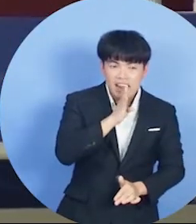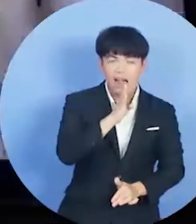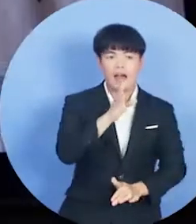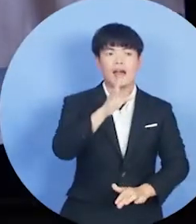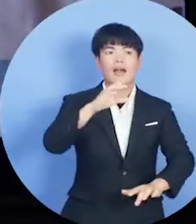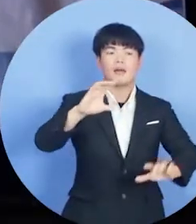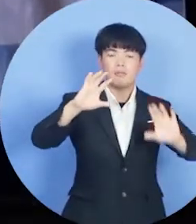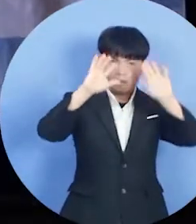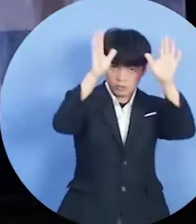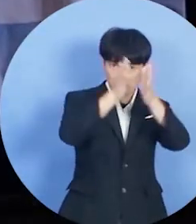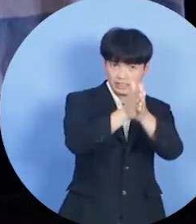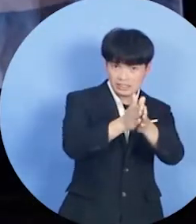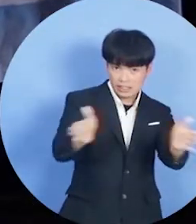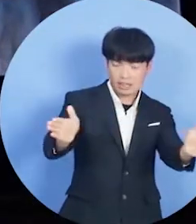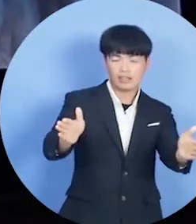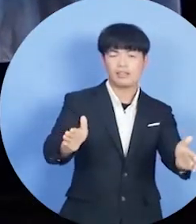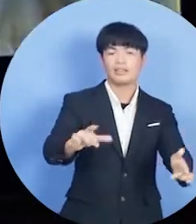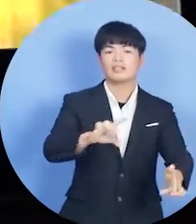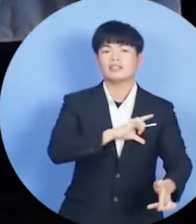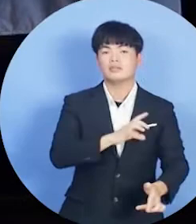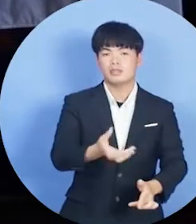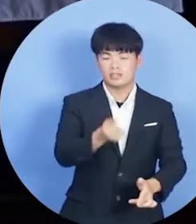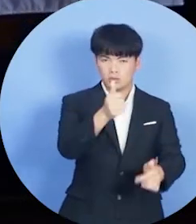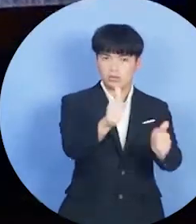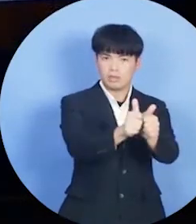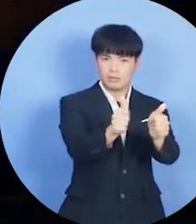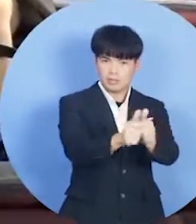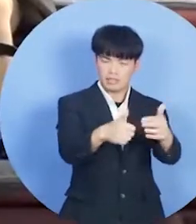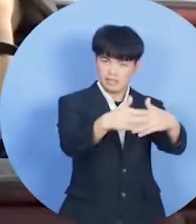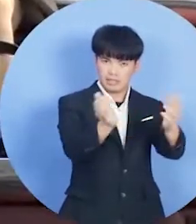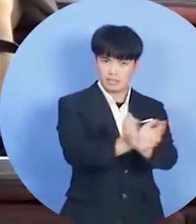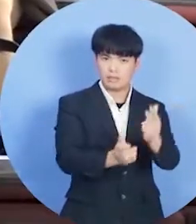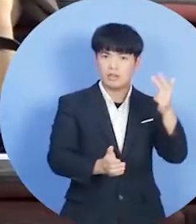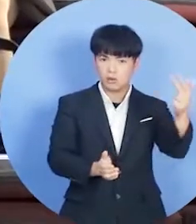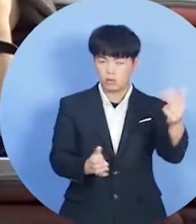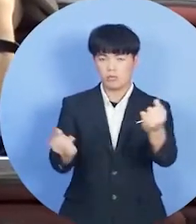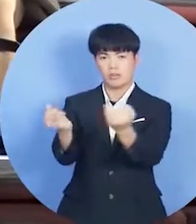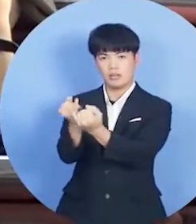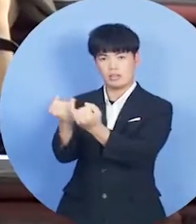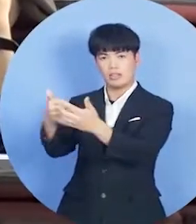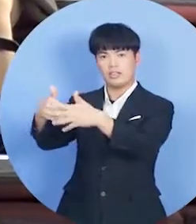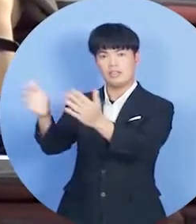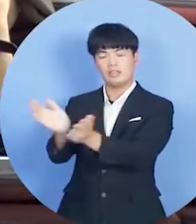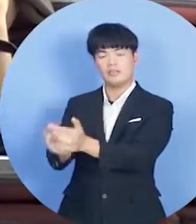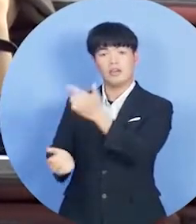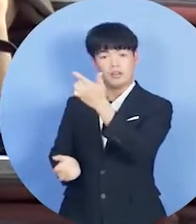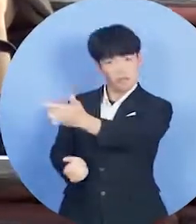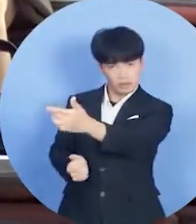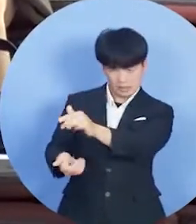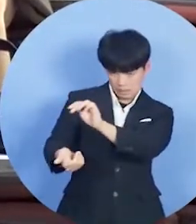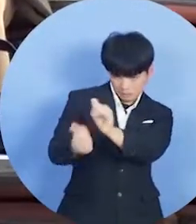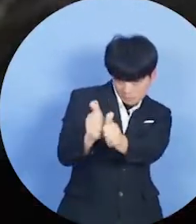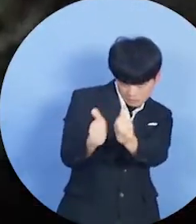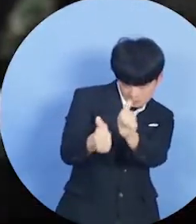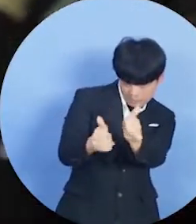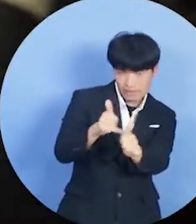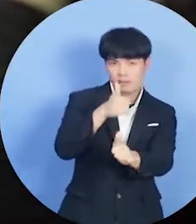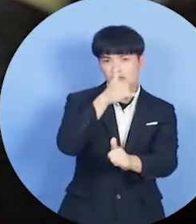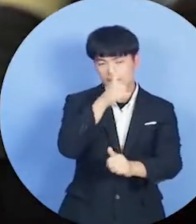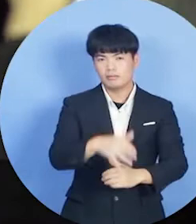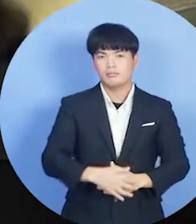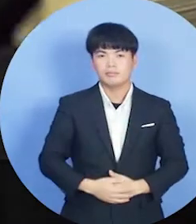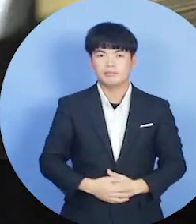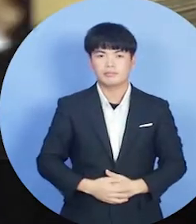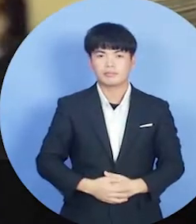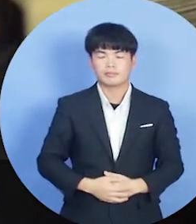시작 브이라이브라는 모토를 가지고 남자부 7팀, 여자부 6개 팀이 출전하여 배구 팬들에게 즐거움을 선사할